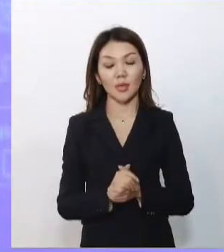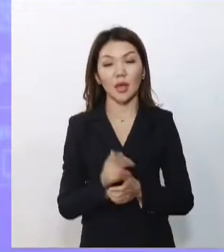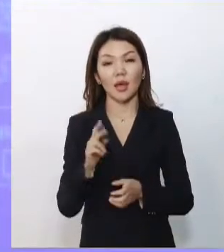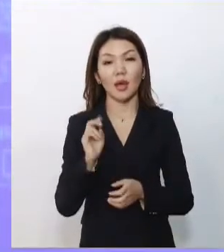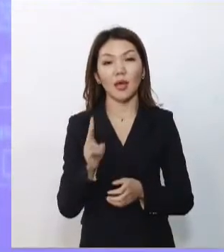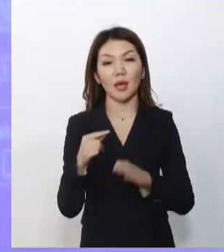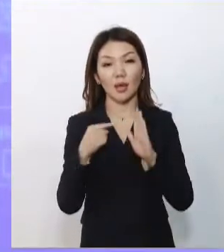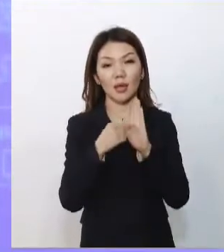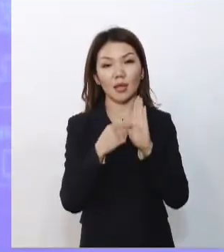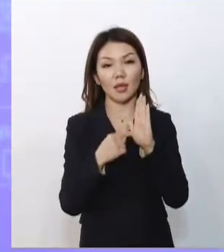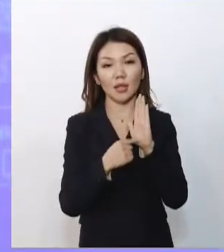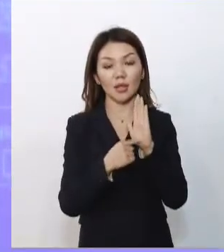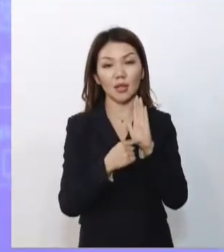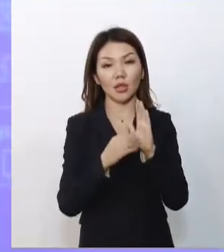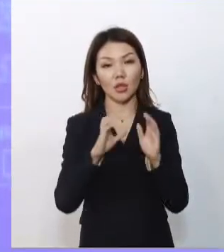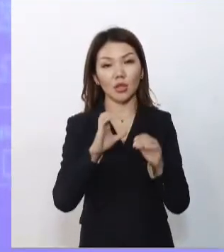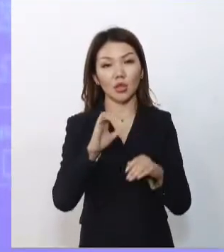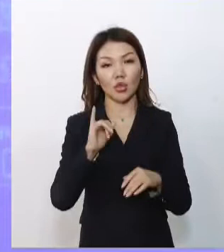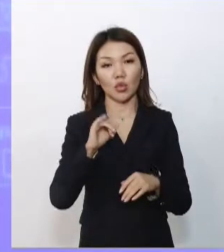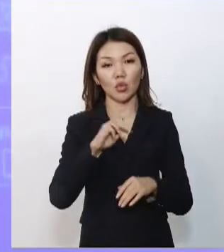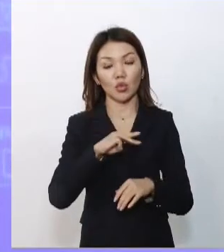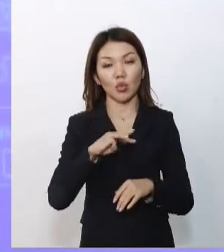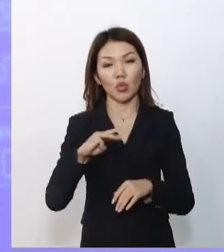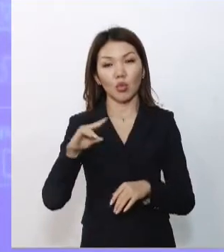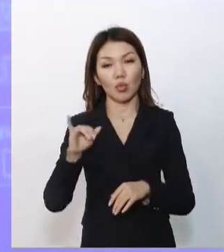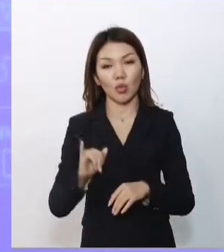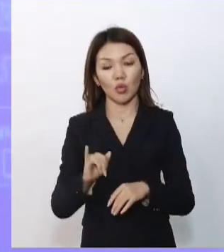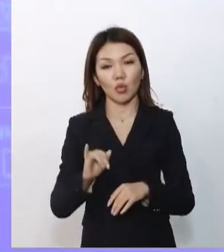Как разделить сумму на число?